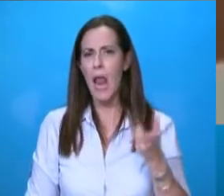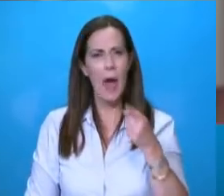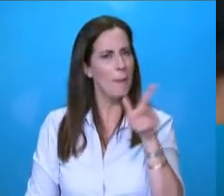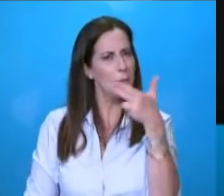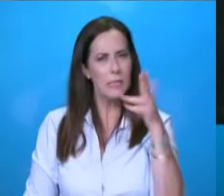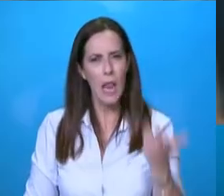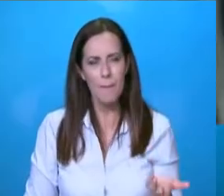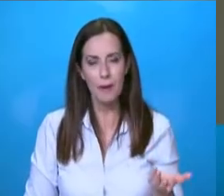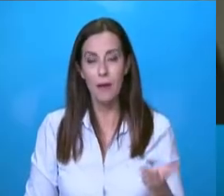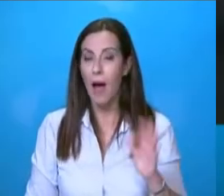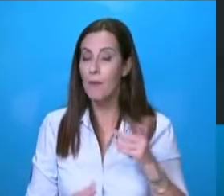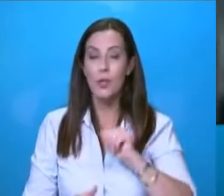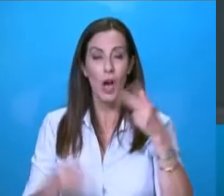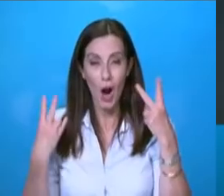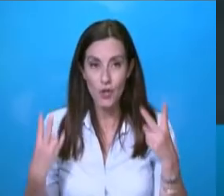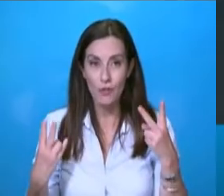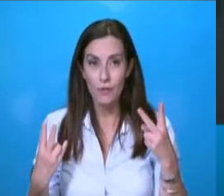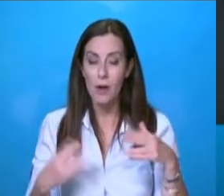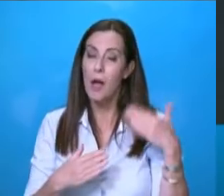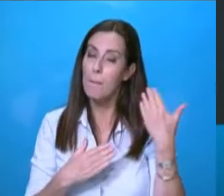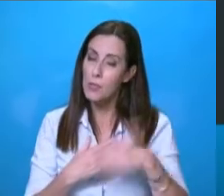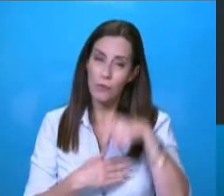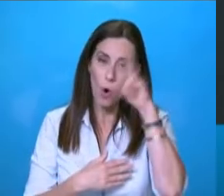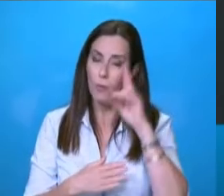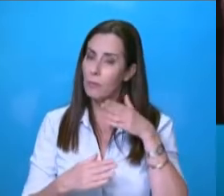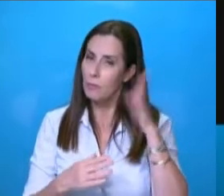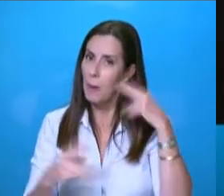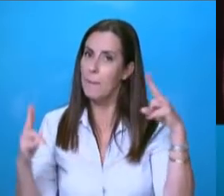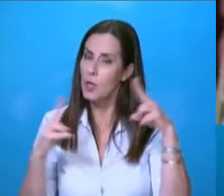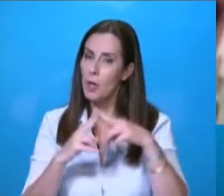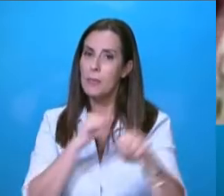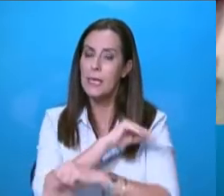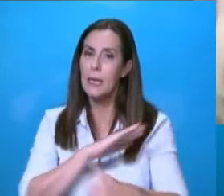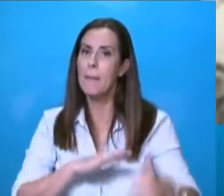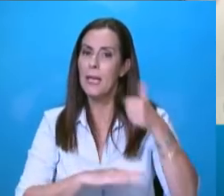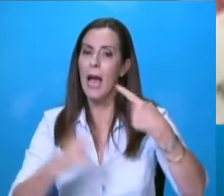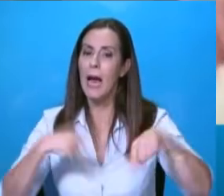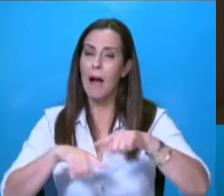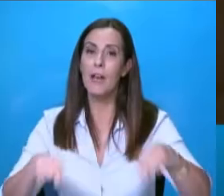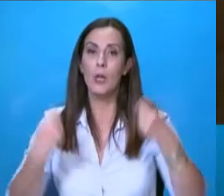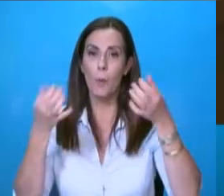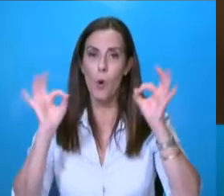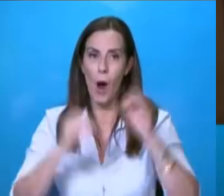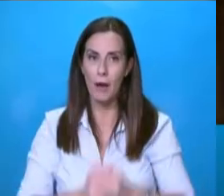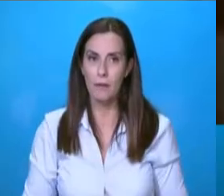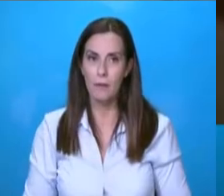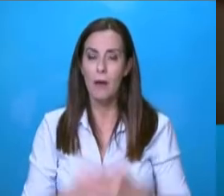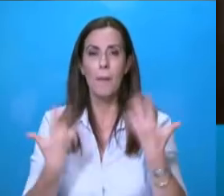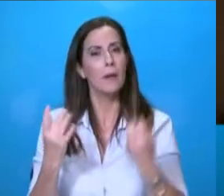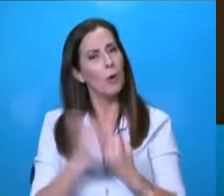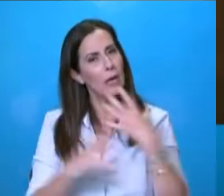למה את מצלמת? אבל מה שחשוב הוא שבסוף ההורים נכנסו לפגישה עם סגנית מנהלת האגף לחינוך מיוחד.